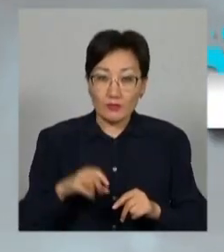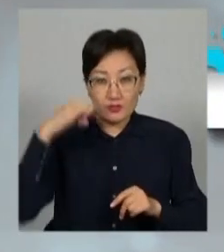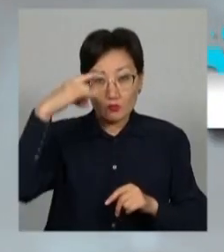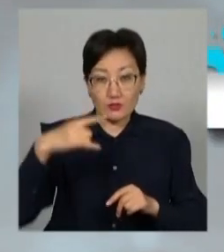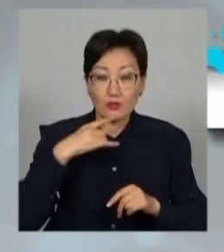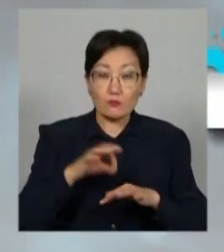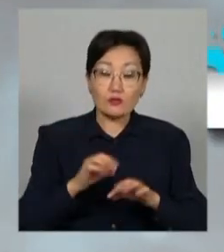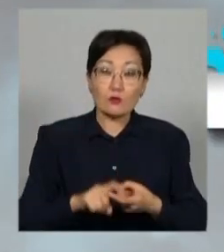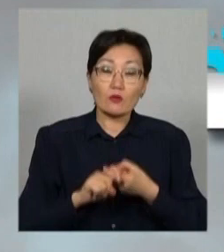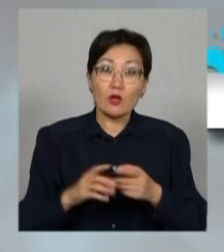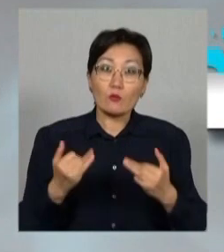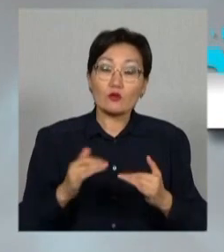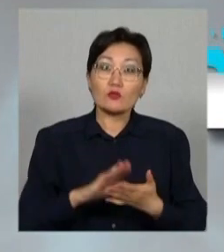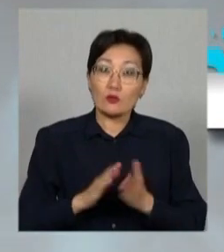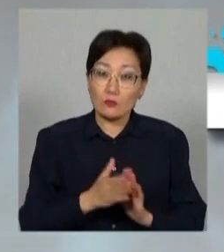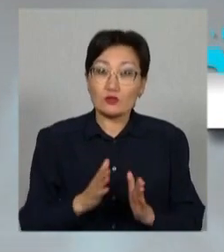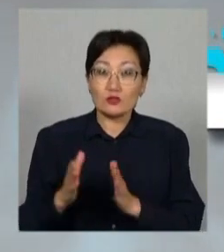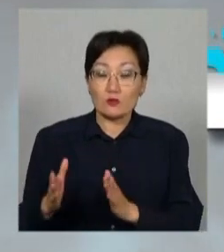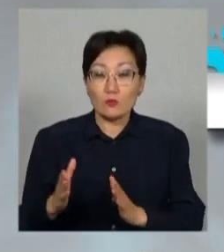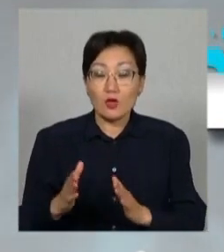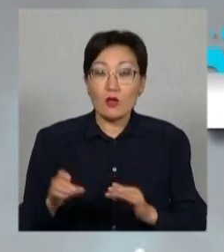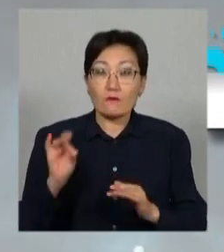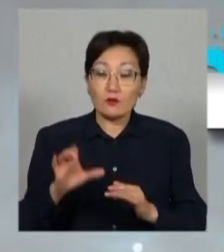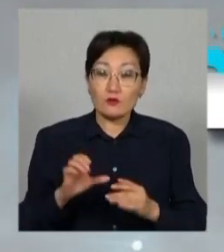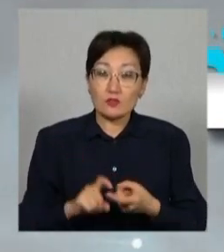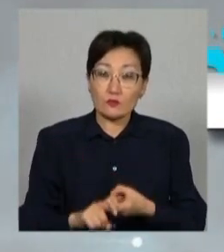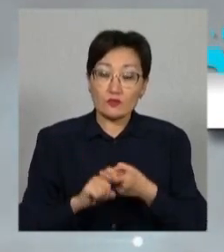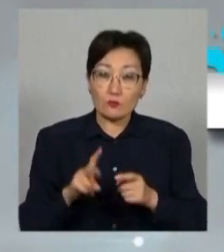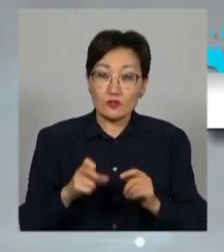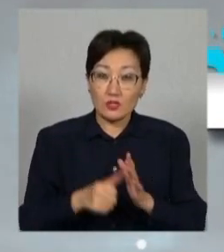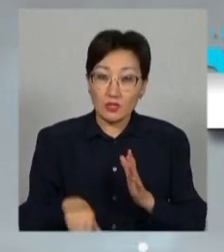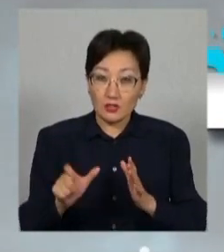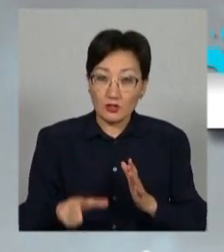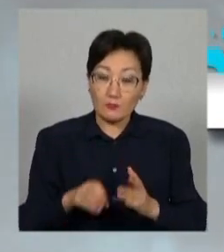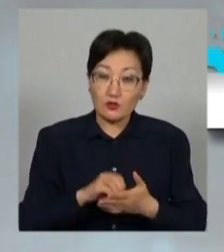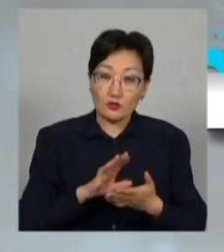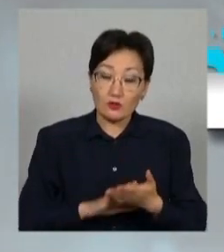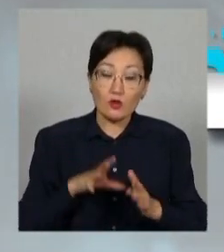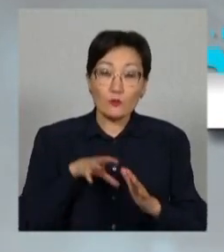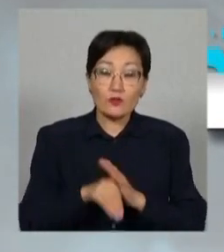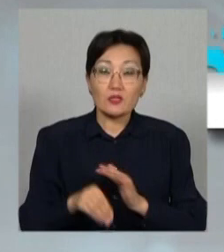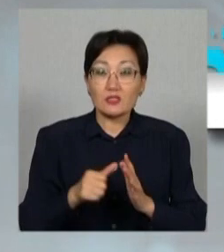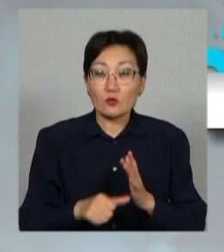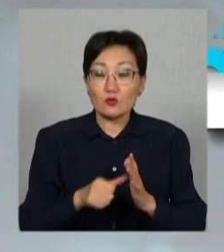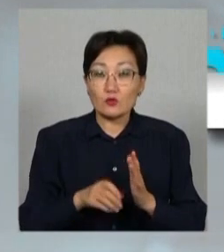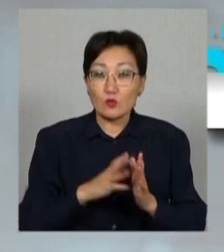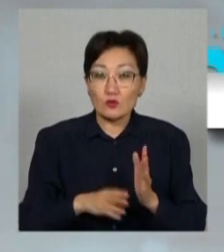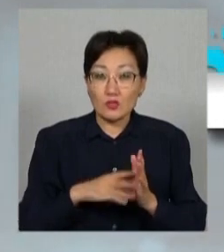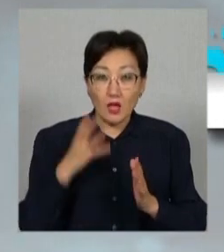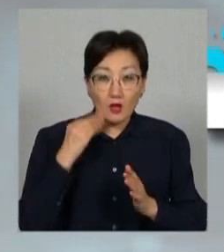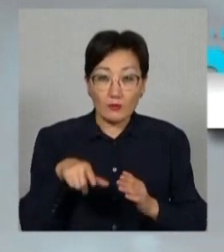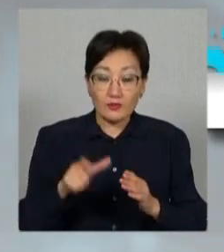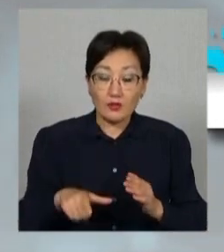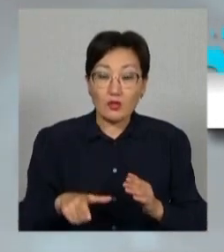Еліміздегі эпидахуал бүгінде тұрақты. Қазақстан бойынша вирусты өткен тәулікте 260 адам жұқтырса, соның 90-ы алматылық, яғни